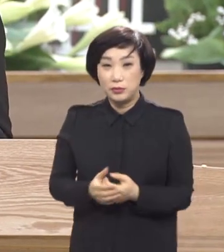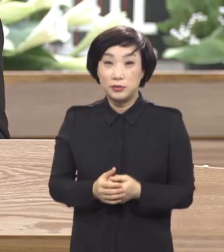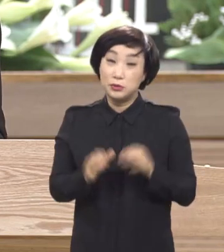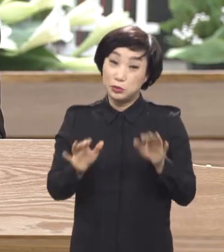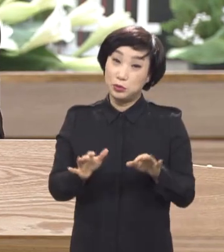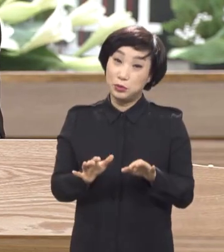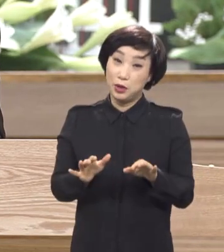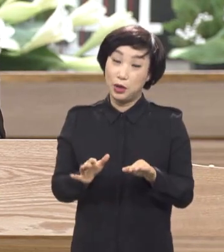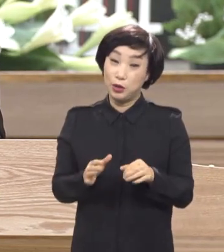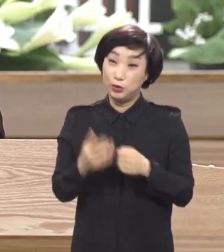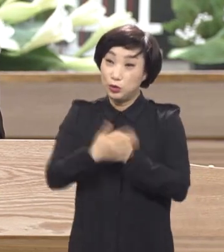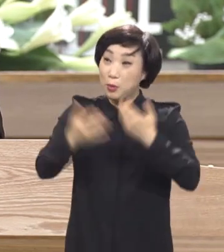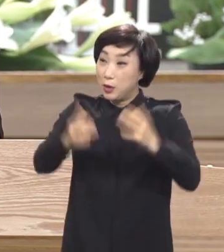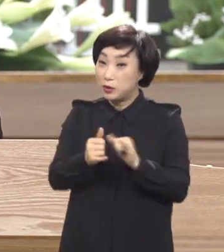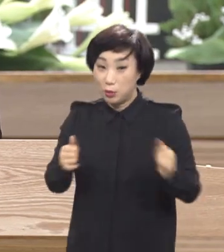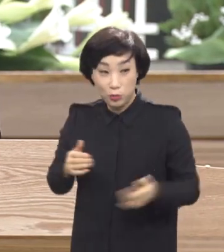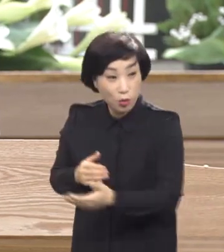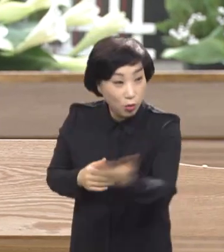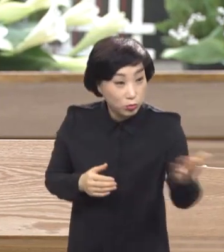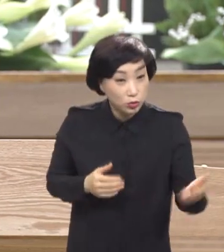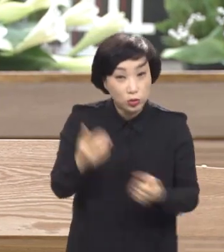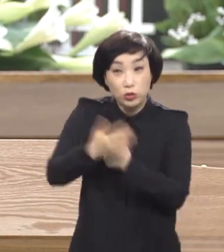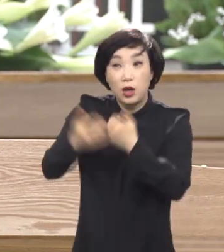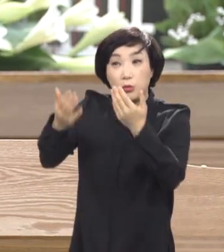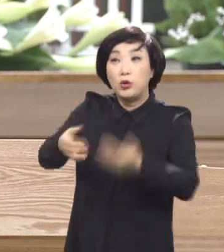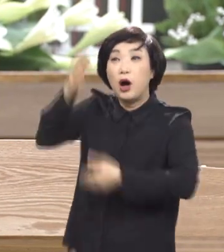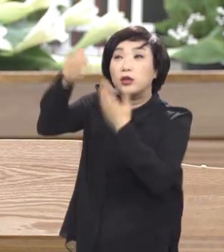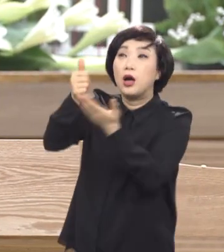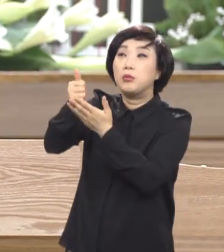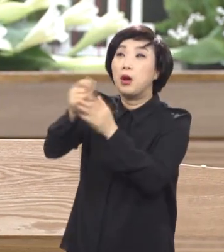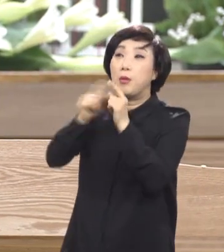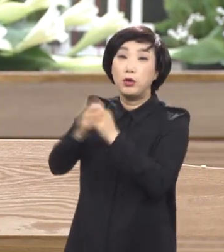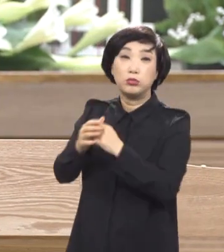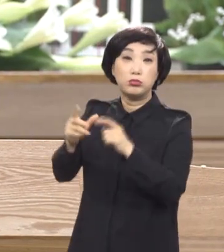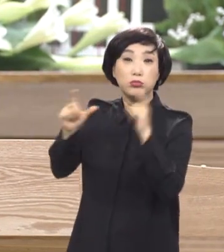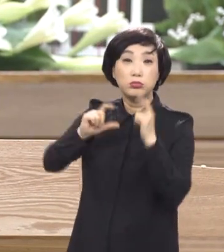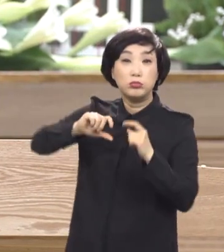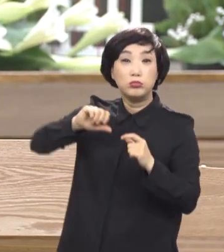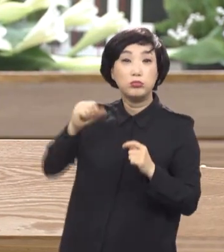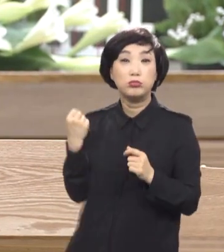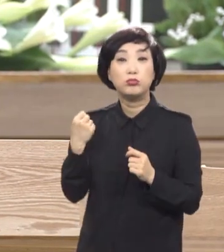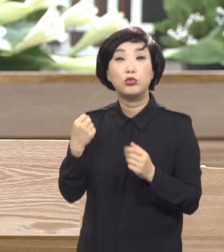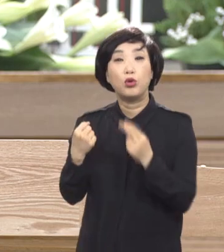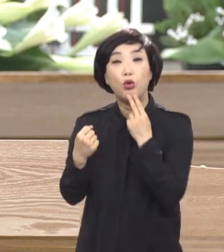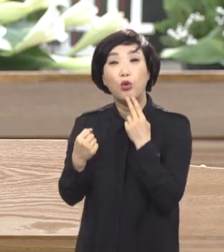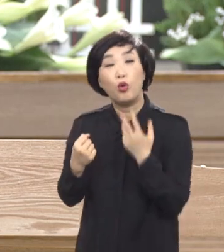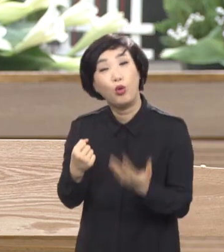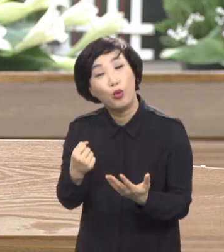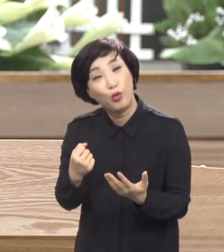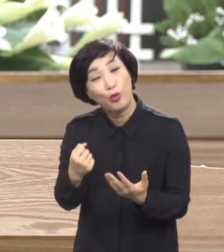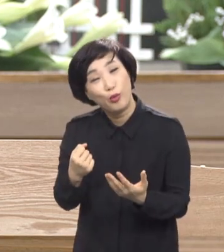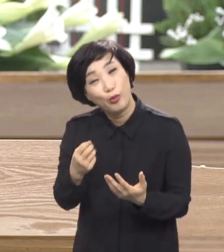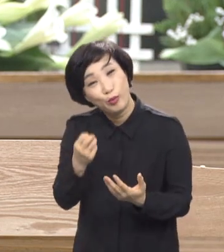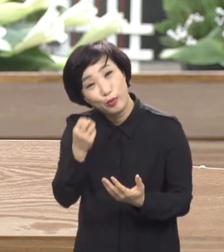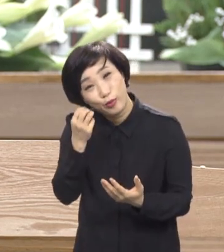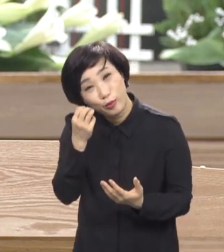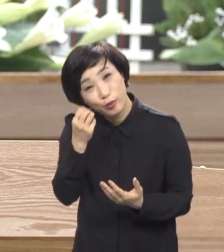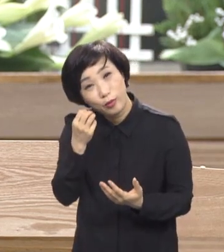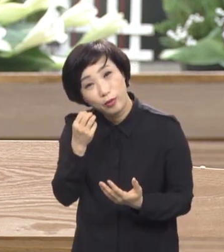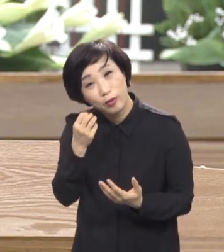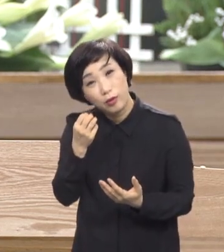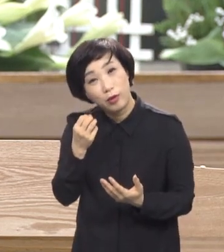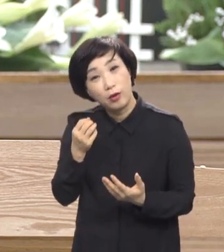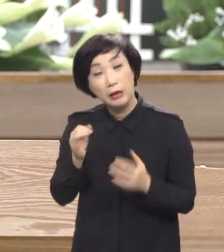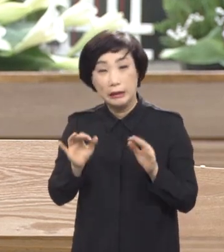왜 은혜를 입었는데 은혜의 베푼 자의 말은 안 들을까 이게 어디서 온 사건이냐